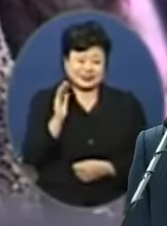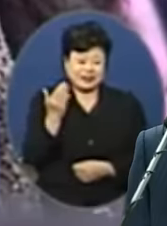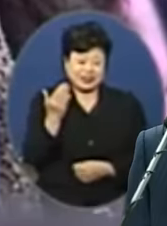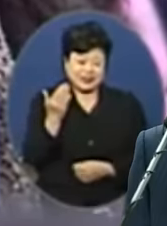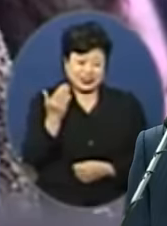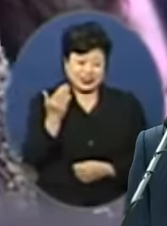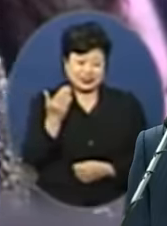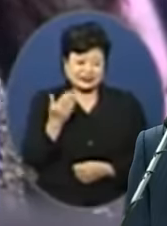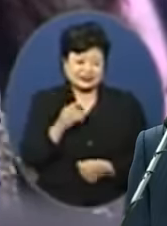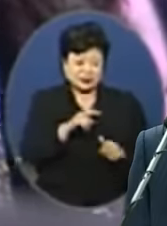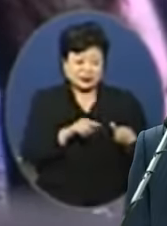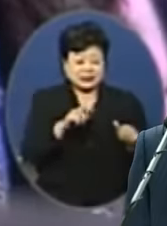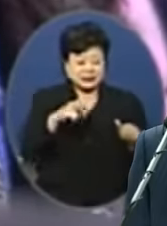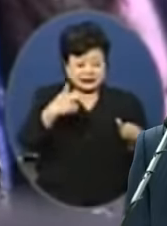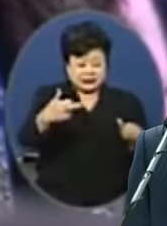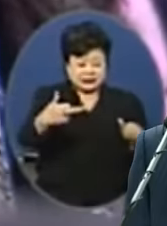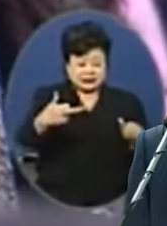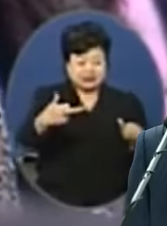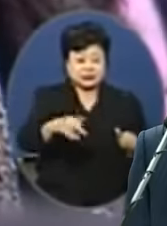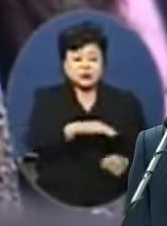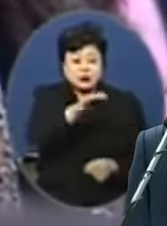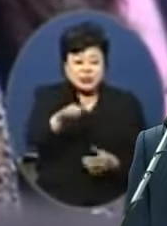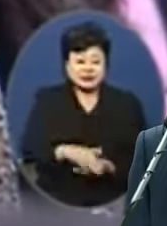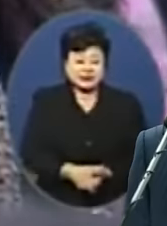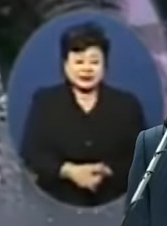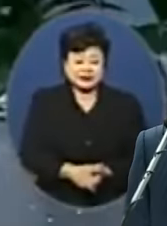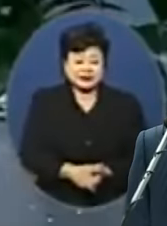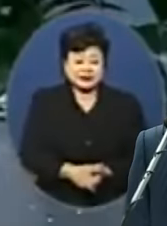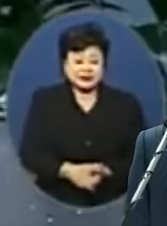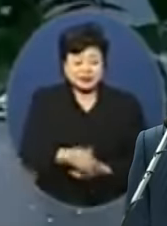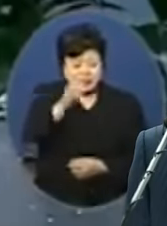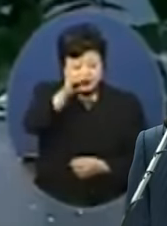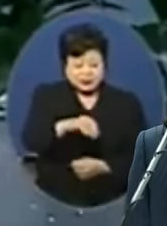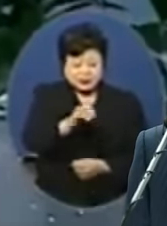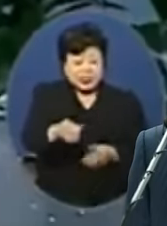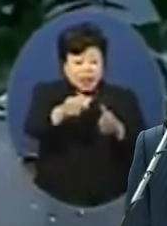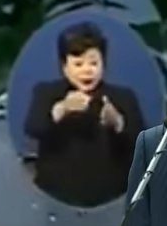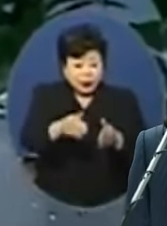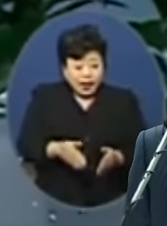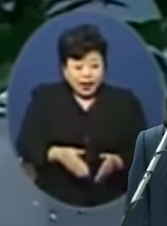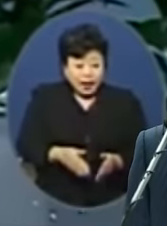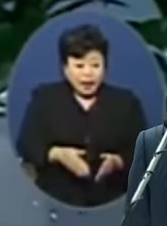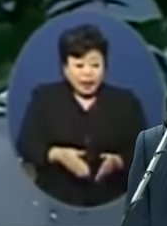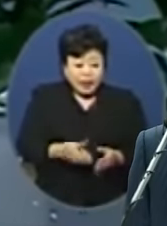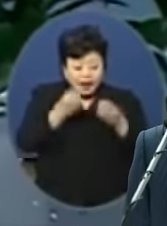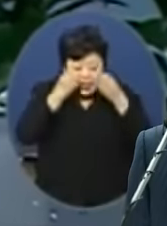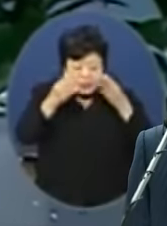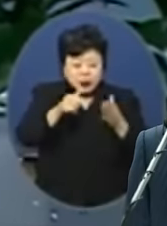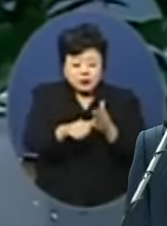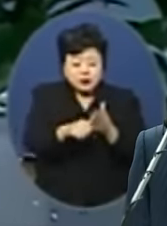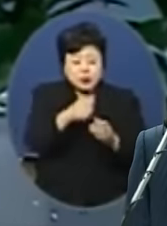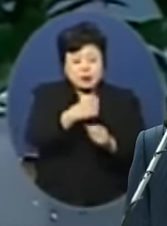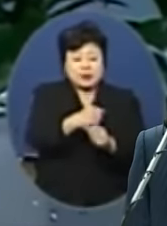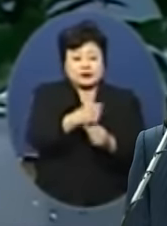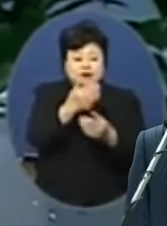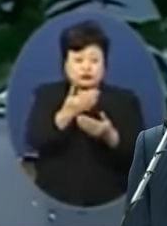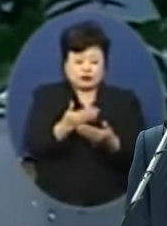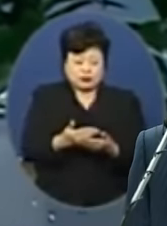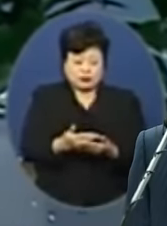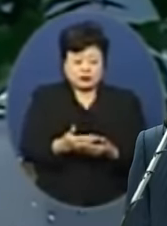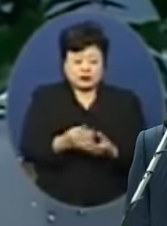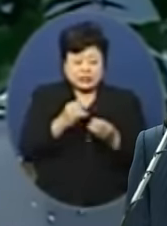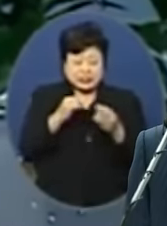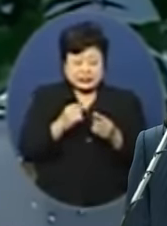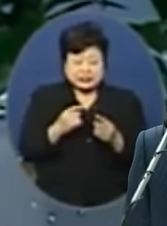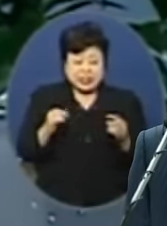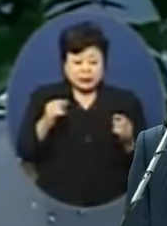새것이 되었도다. 우리를 십자가를 통해서 새로운 피조물로 만드셨다. 새